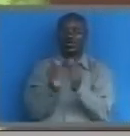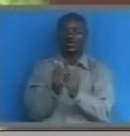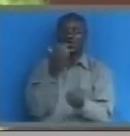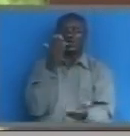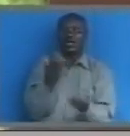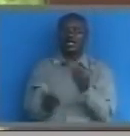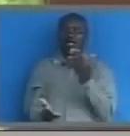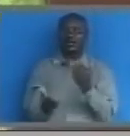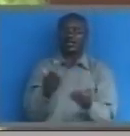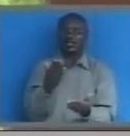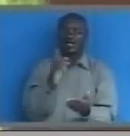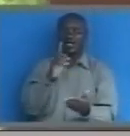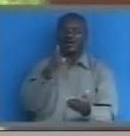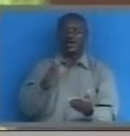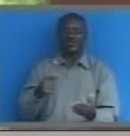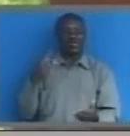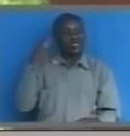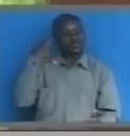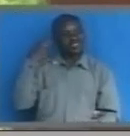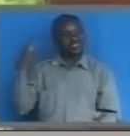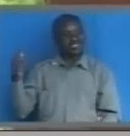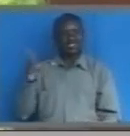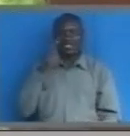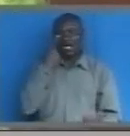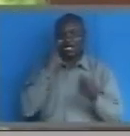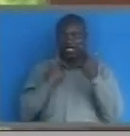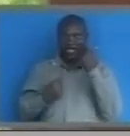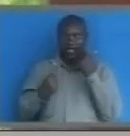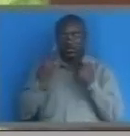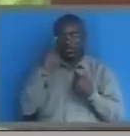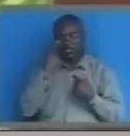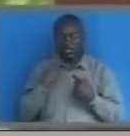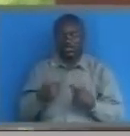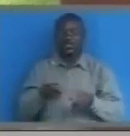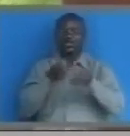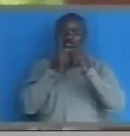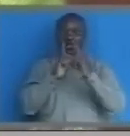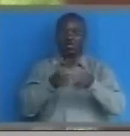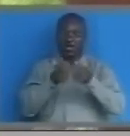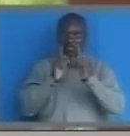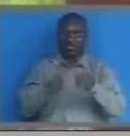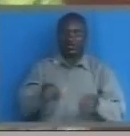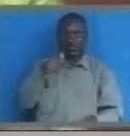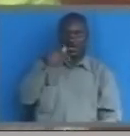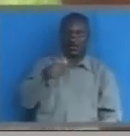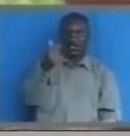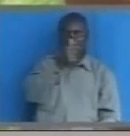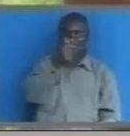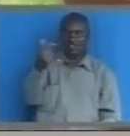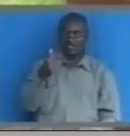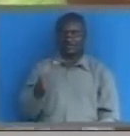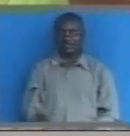ambavyo imesikiliza kilio cha walimu nchini Tanzania kwa ita i wa tume hii ya watumishi ya walimu